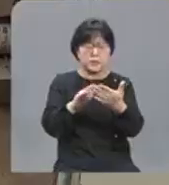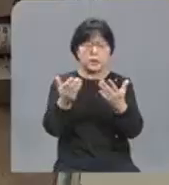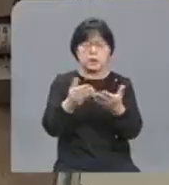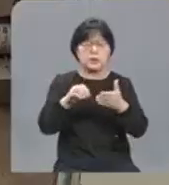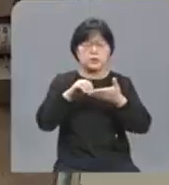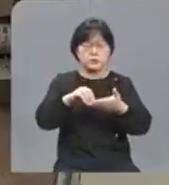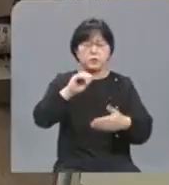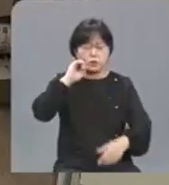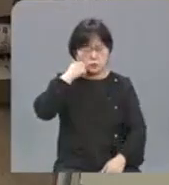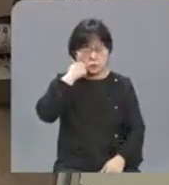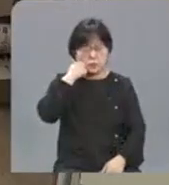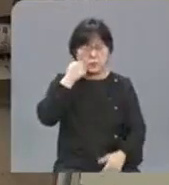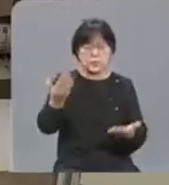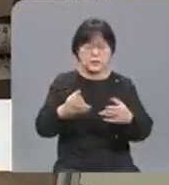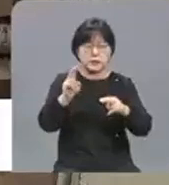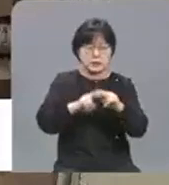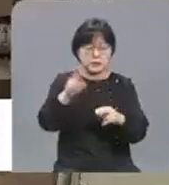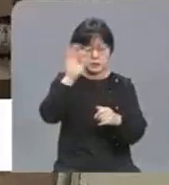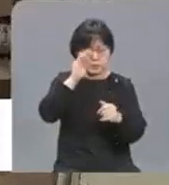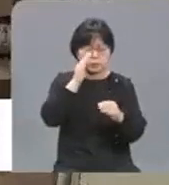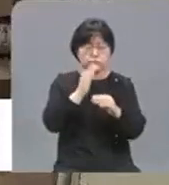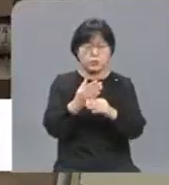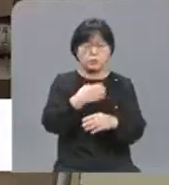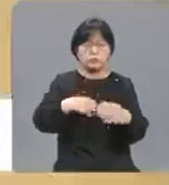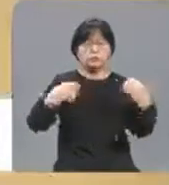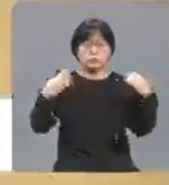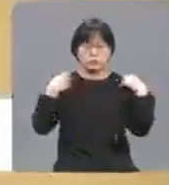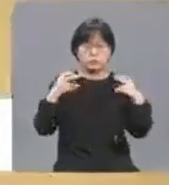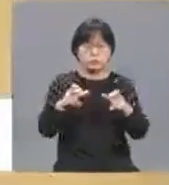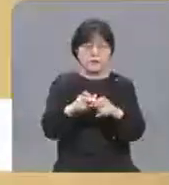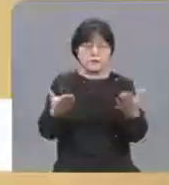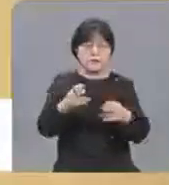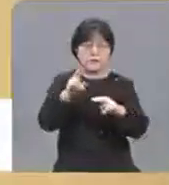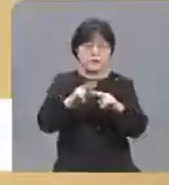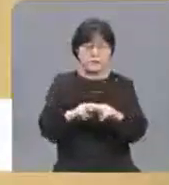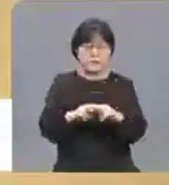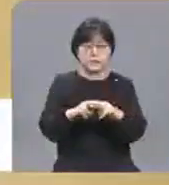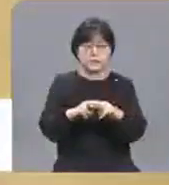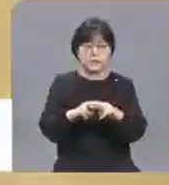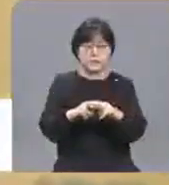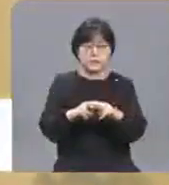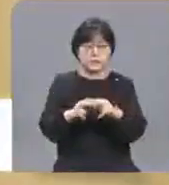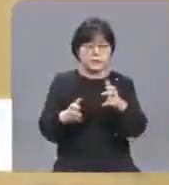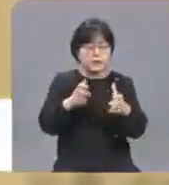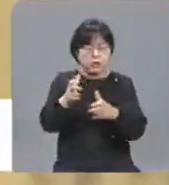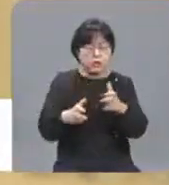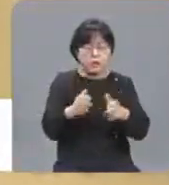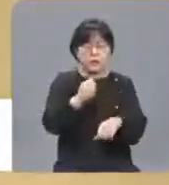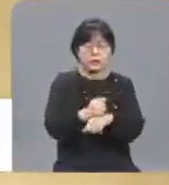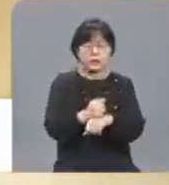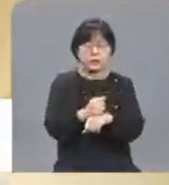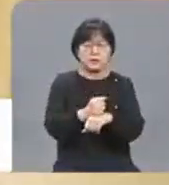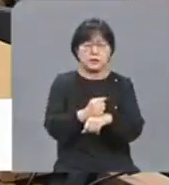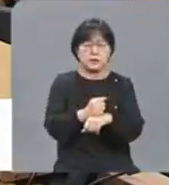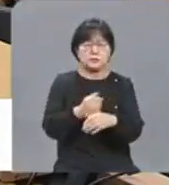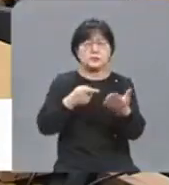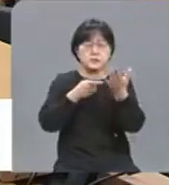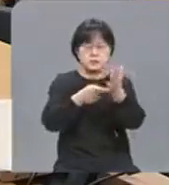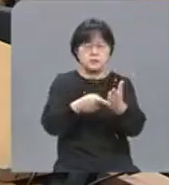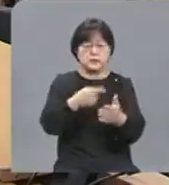않았습니다 일자리를 찾던 중 구청이 장애인 일자리 사업 참여자를 모집한다는 소식에 도전장을